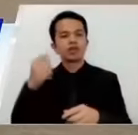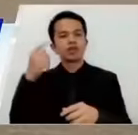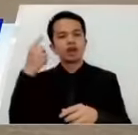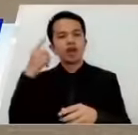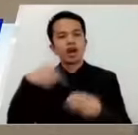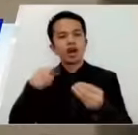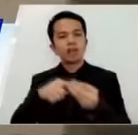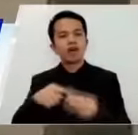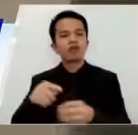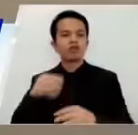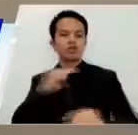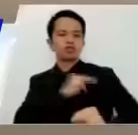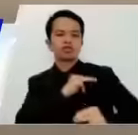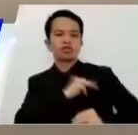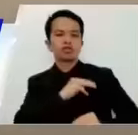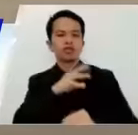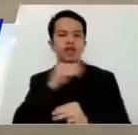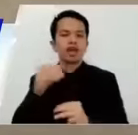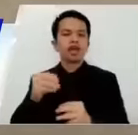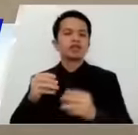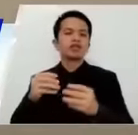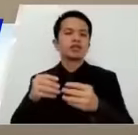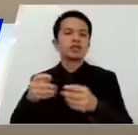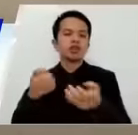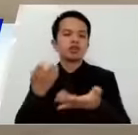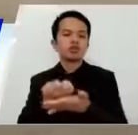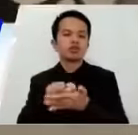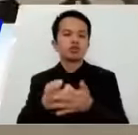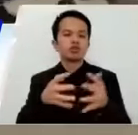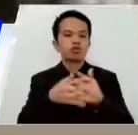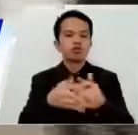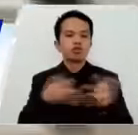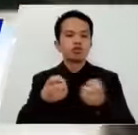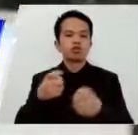militarisasyon at umano economic control ng Amerika sa Pilipinas.